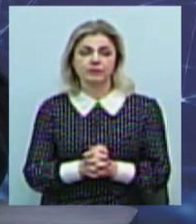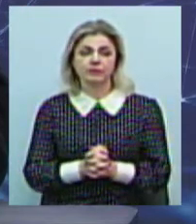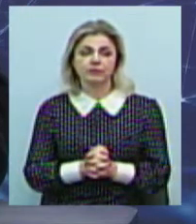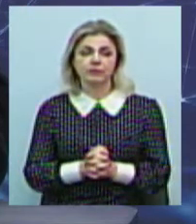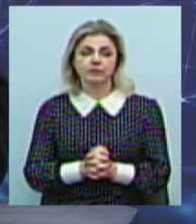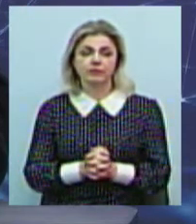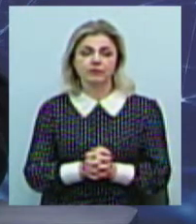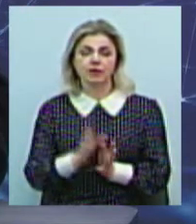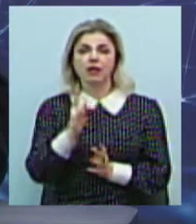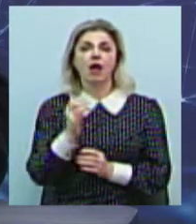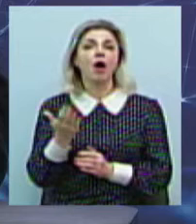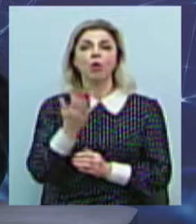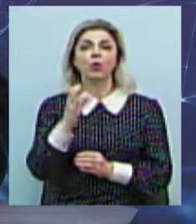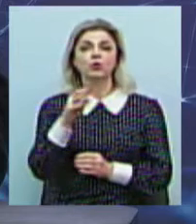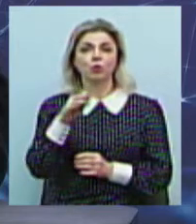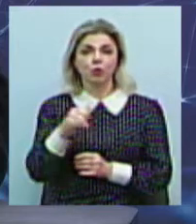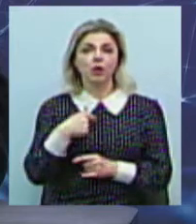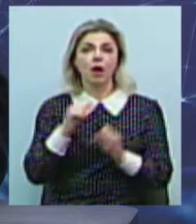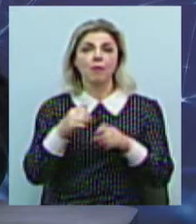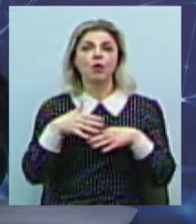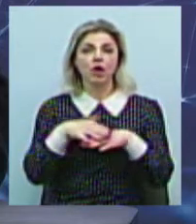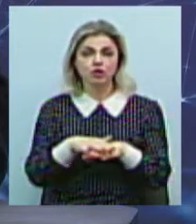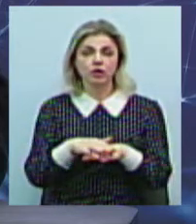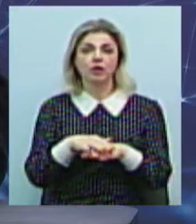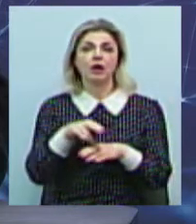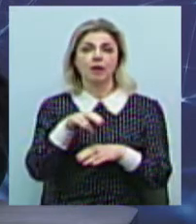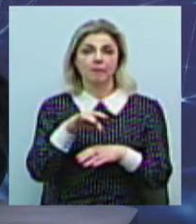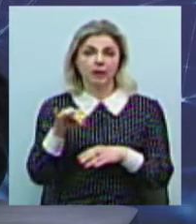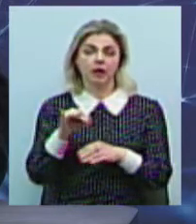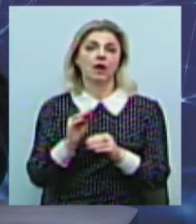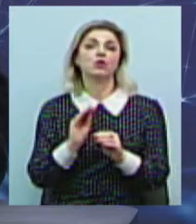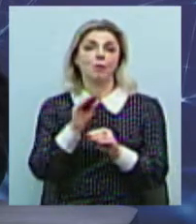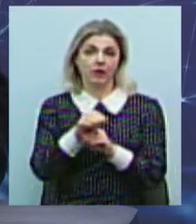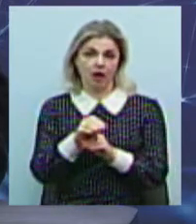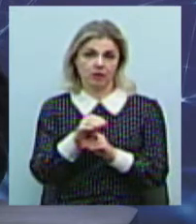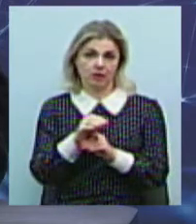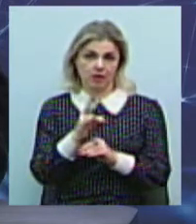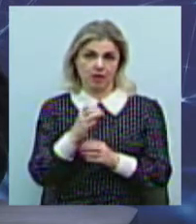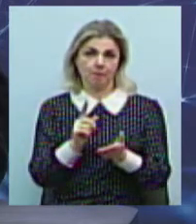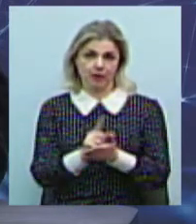на яку суму я можу рассчитывать предоплату во время пенсії?